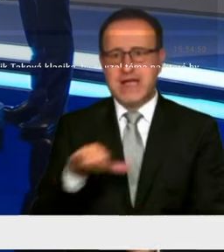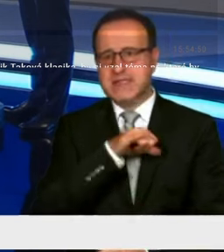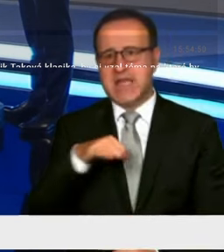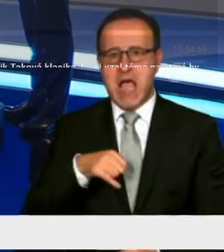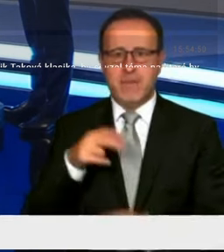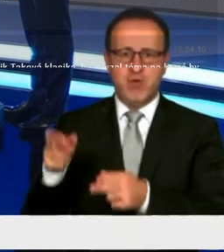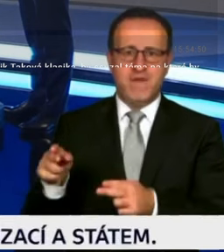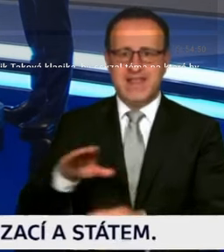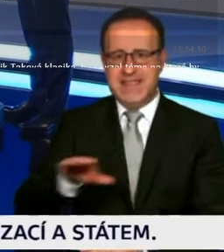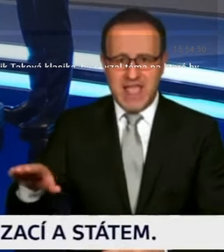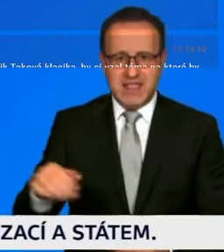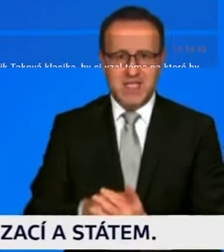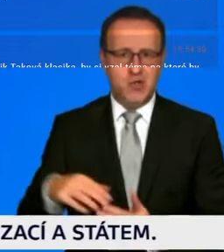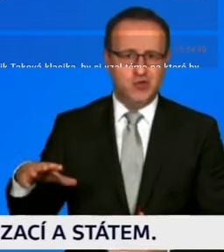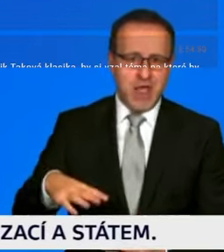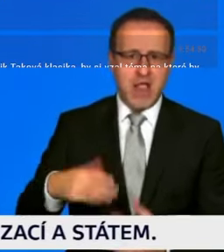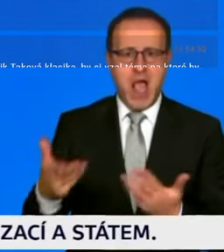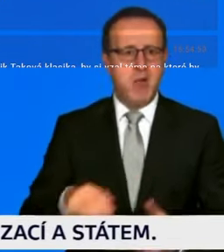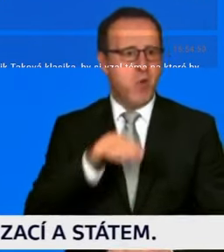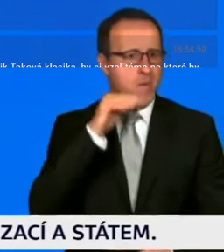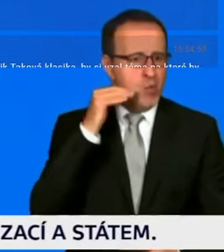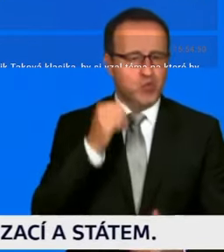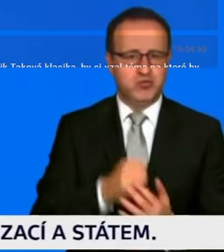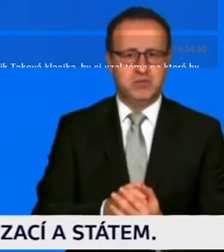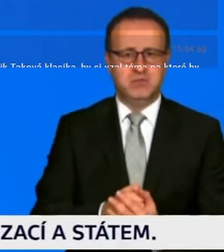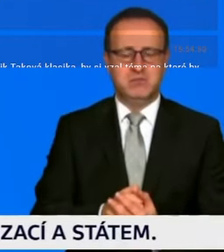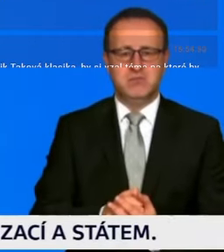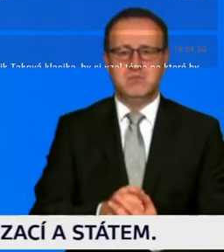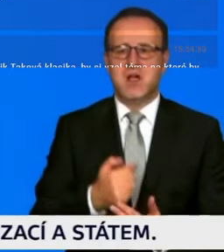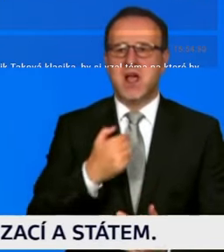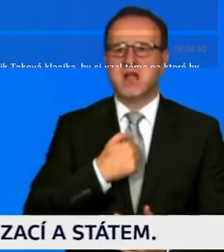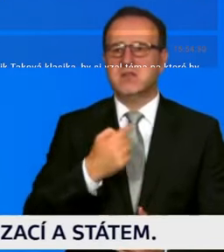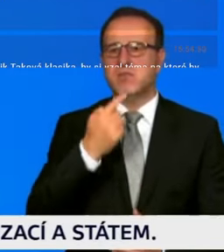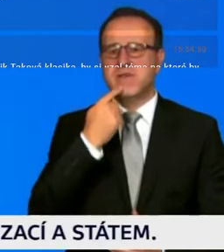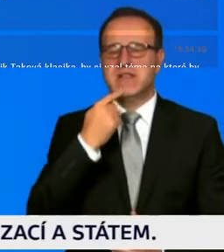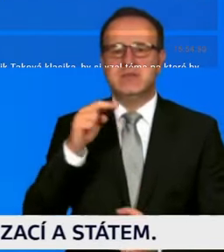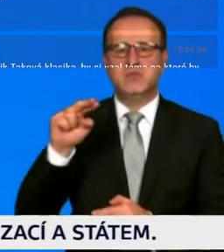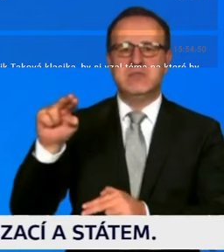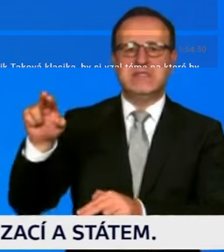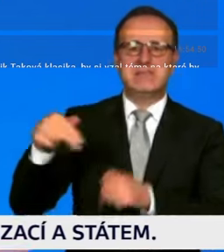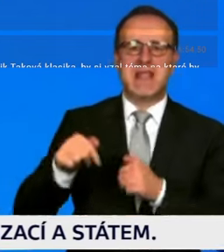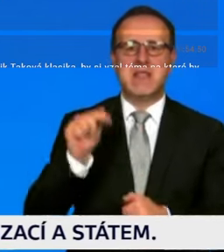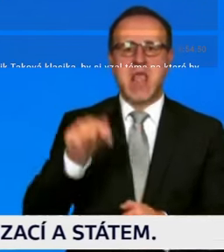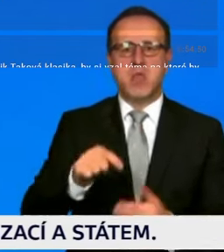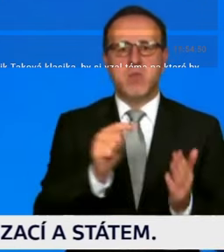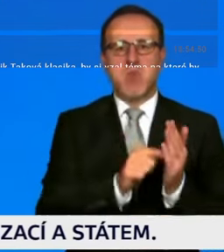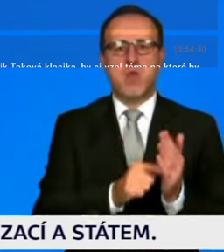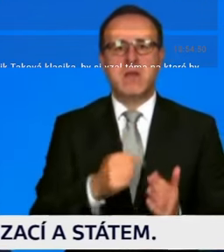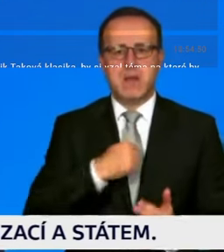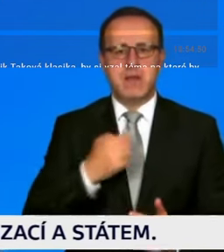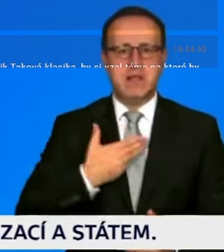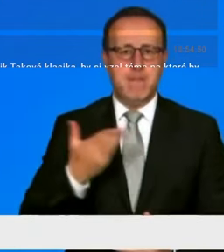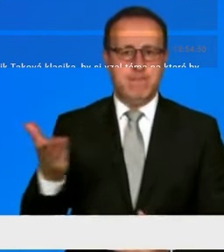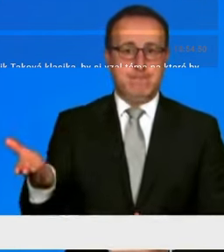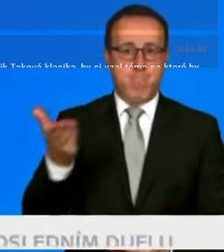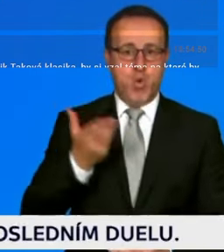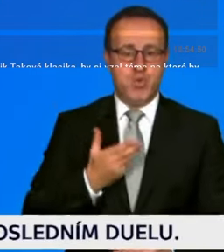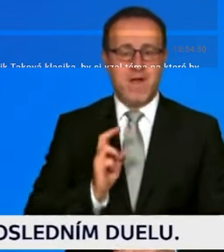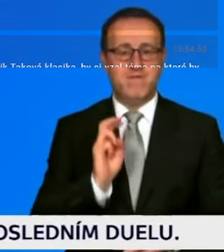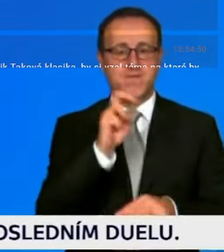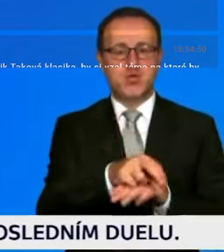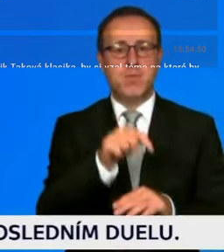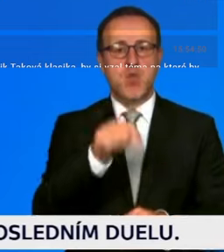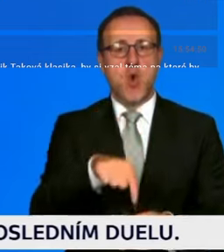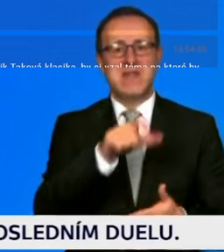povedať je je fajn že sa vraciame eh do toho bodu kedy ja som mal ponuku vstúpiť do straníckej politiky ale neurobil som ju